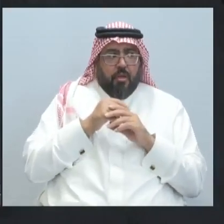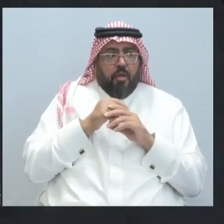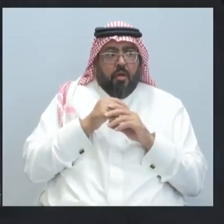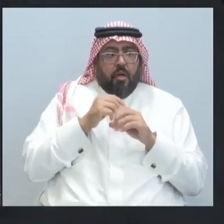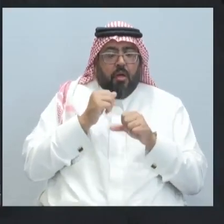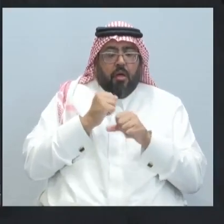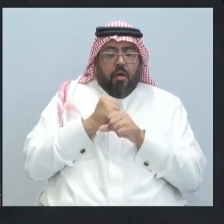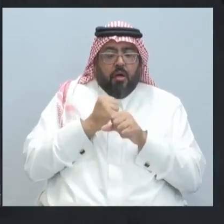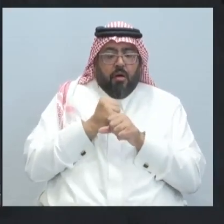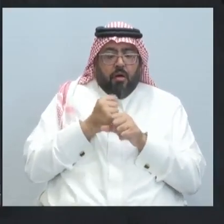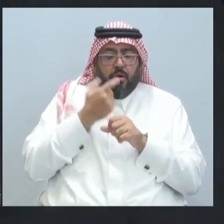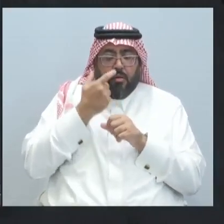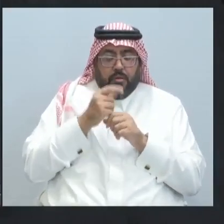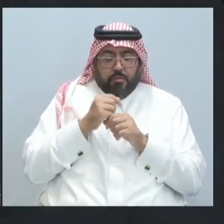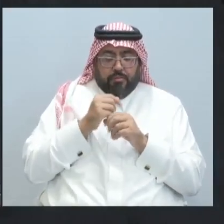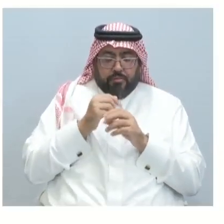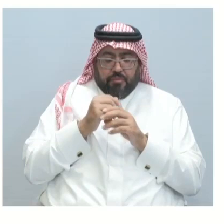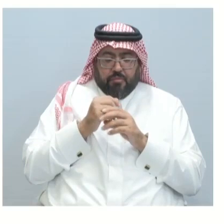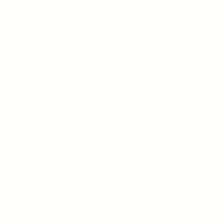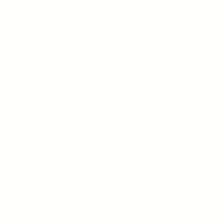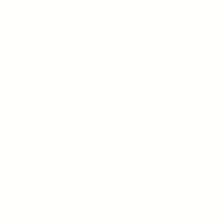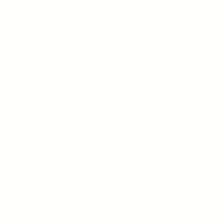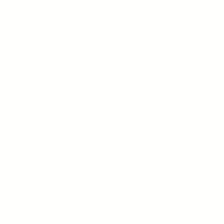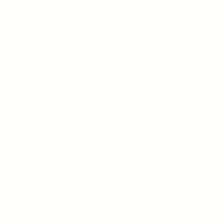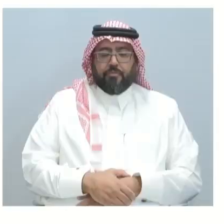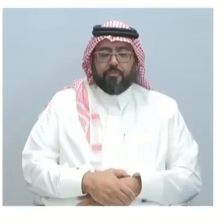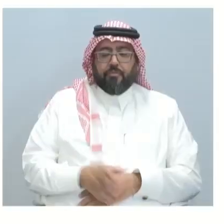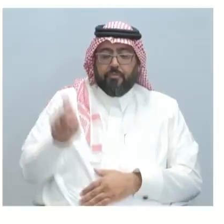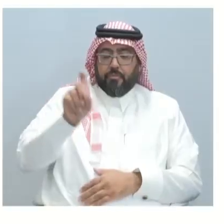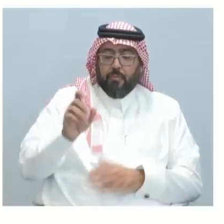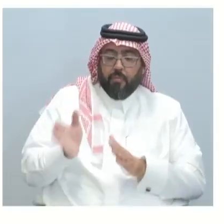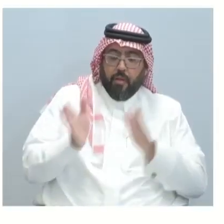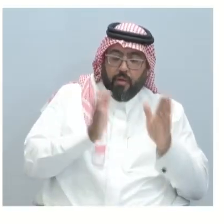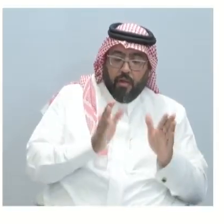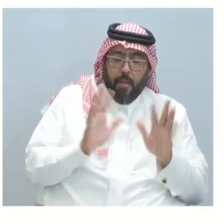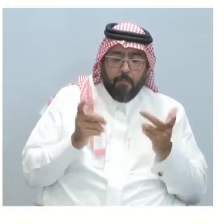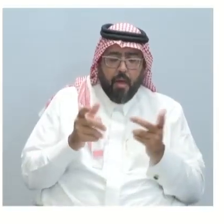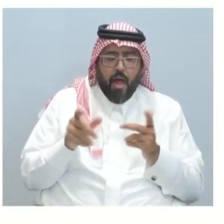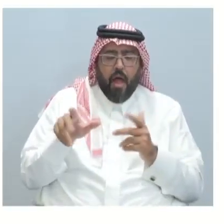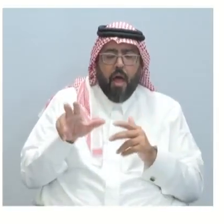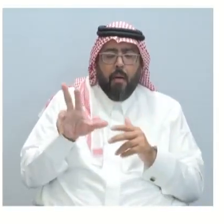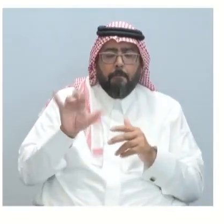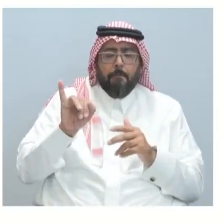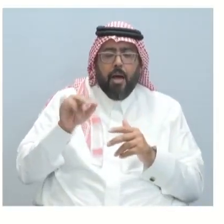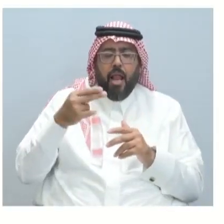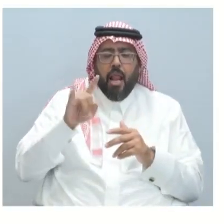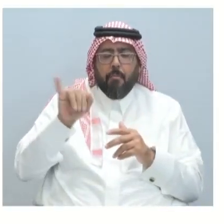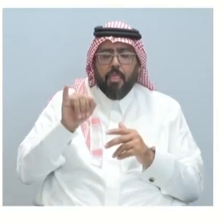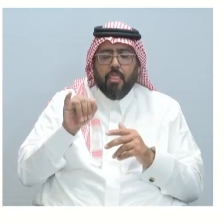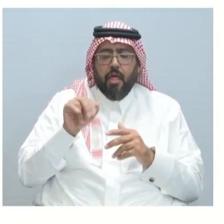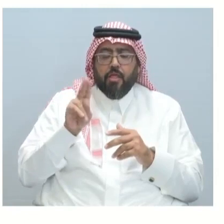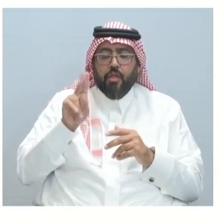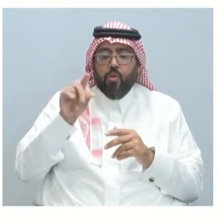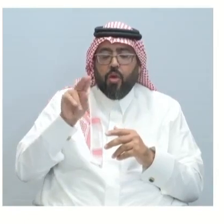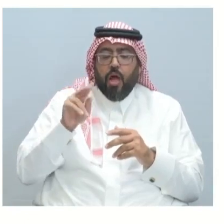فعله لماذا مراعاه لمشاعرهما السؤال الاخر ما العلامات التي تدلك على رضا والديك